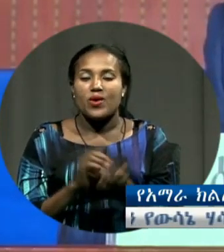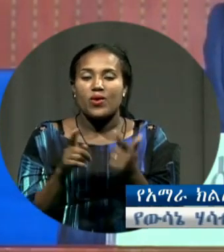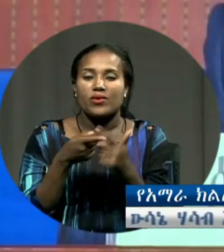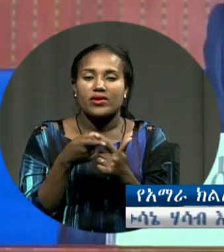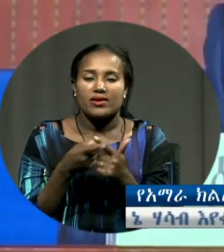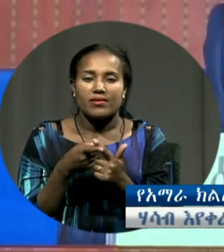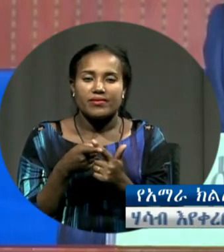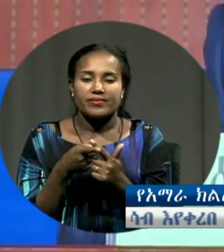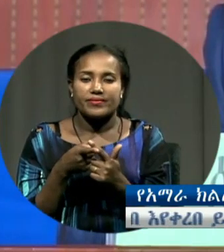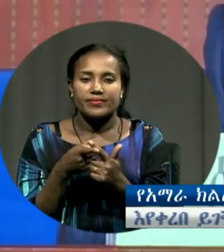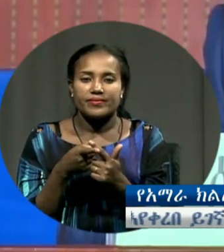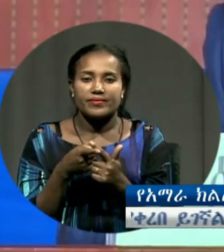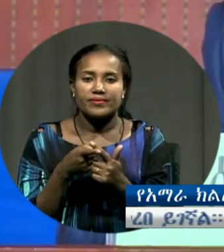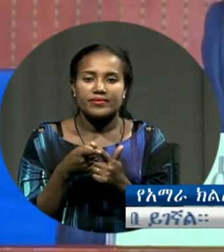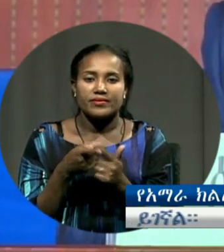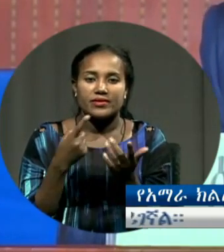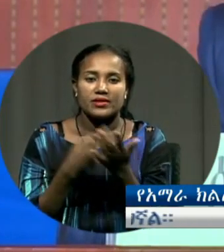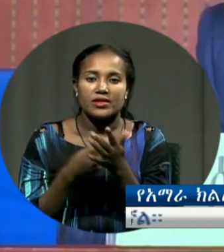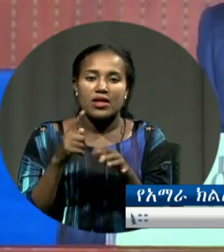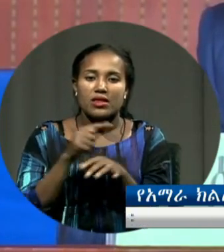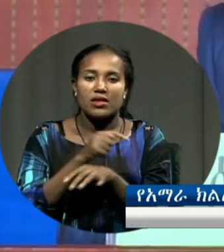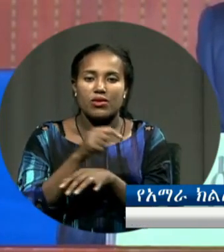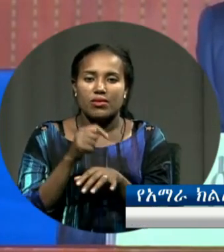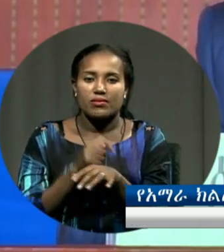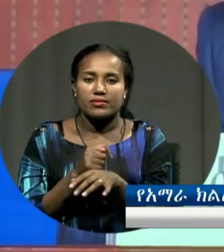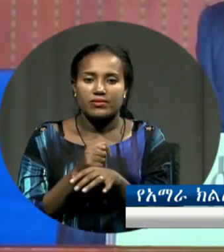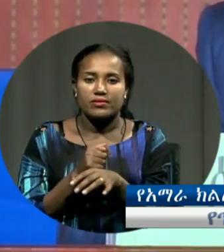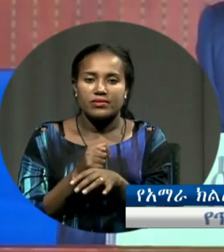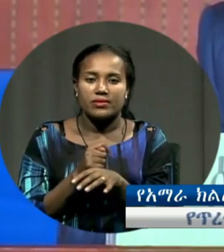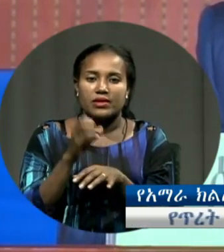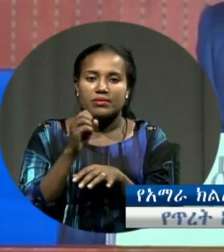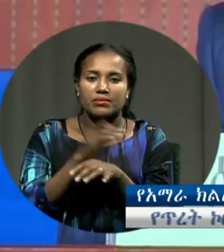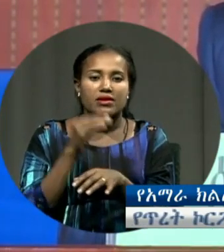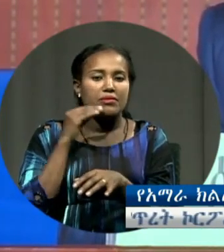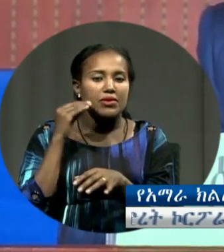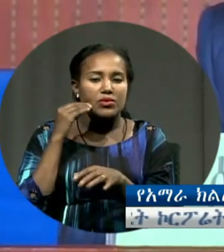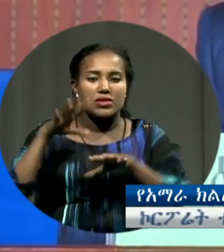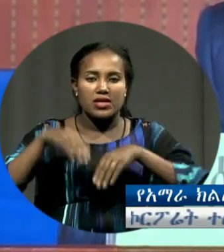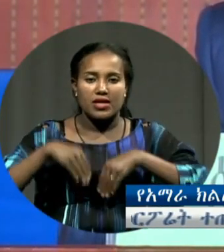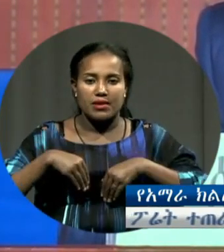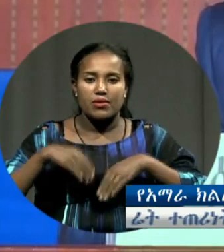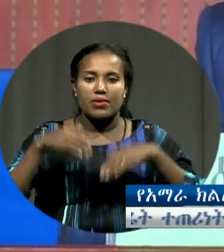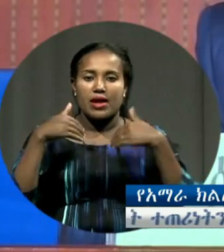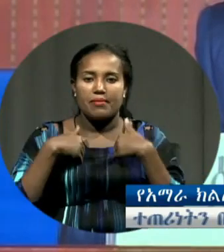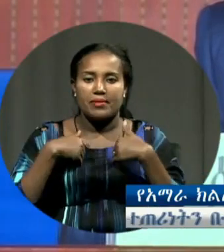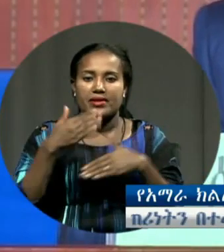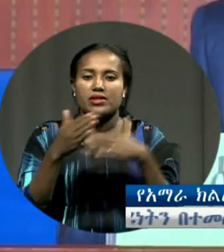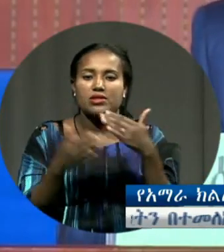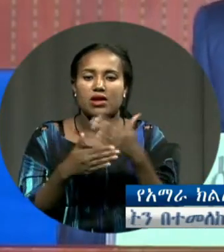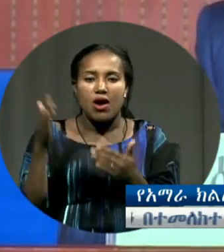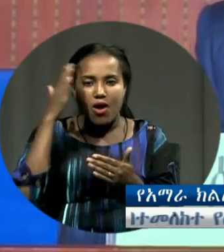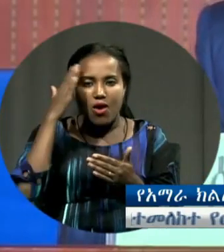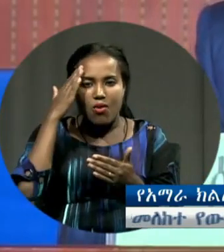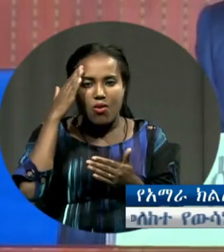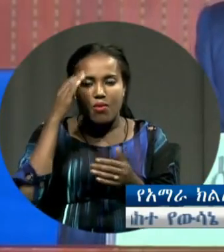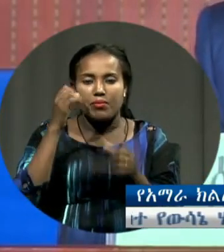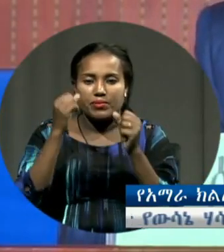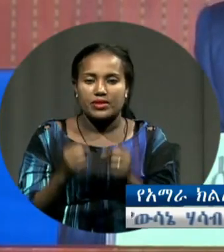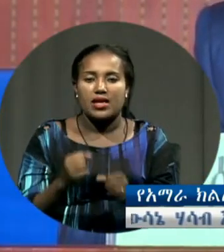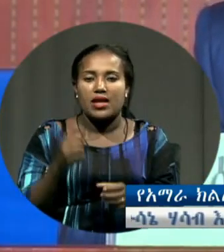ሁለተኛ ይሄ ተቋም ምክር ቤቱ ሲረከበው ያለበትን ደረጃ አውቆ መሆን መቻል